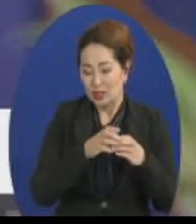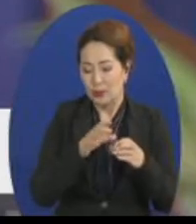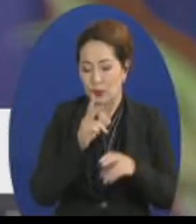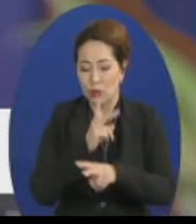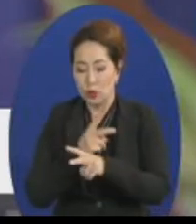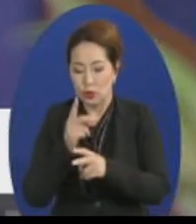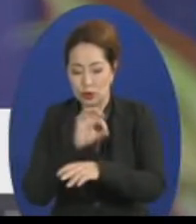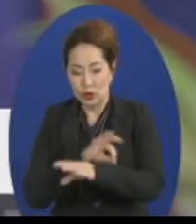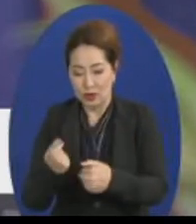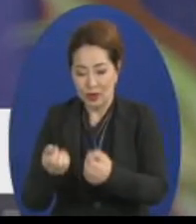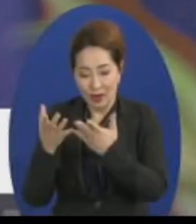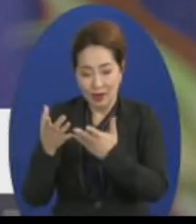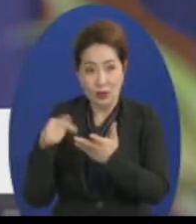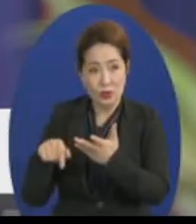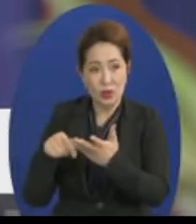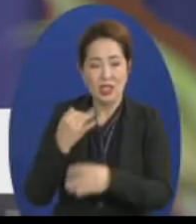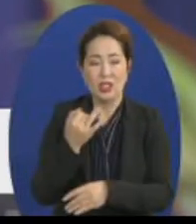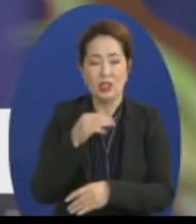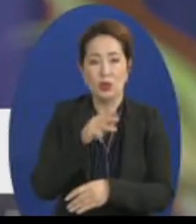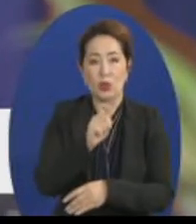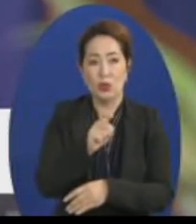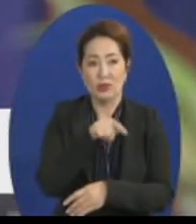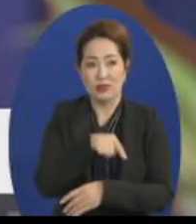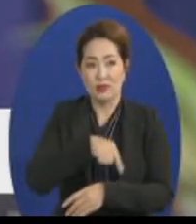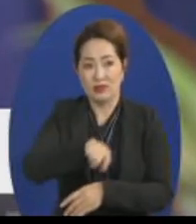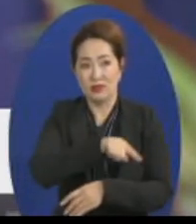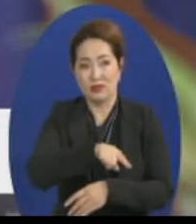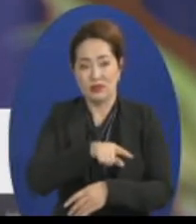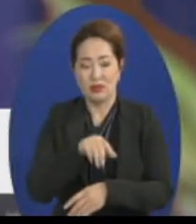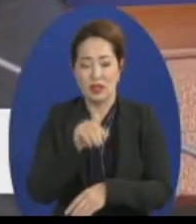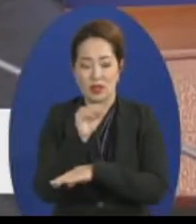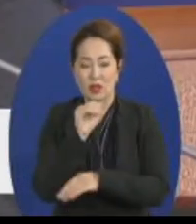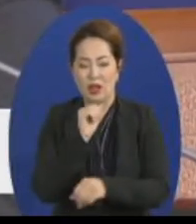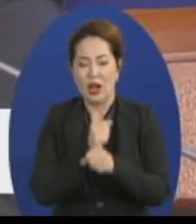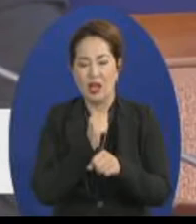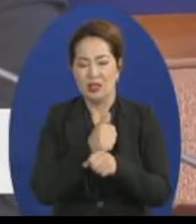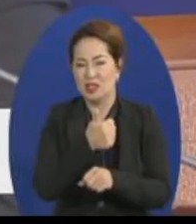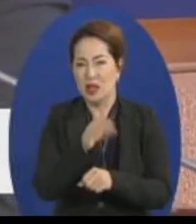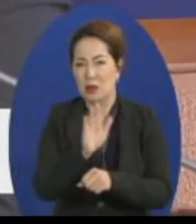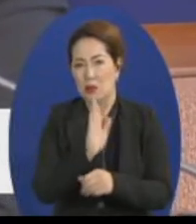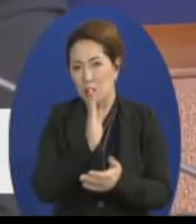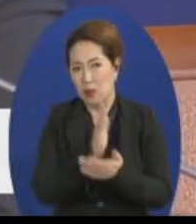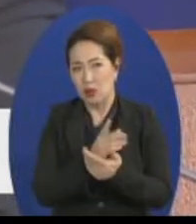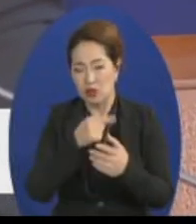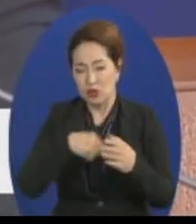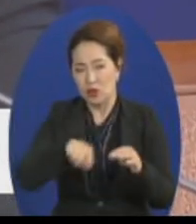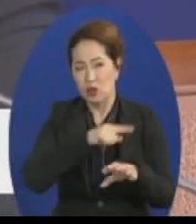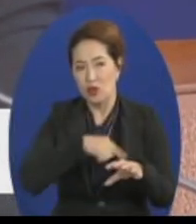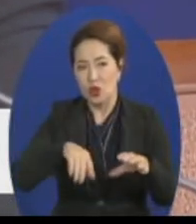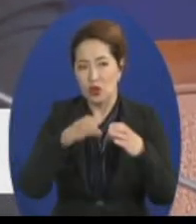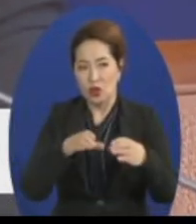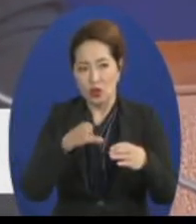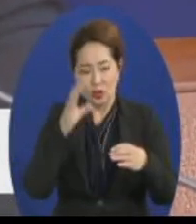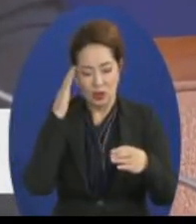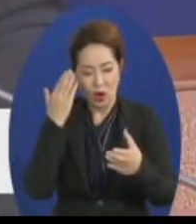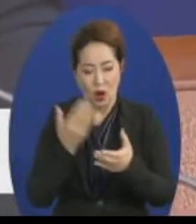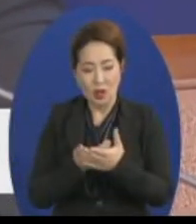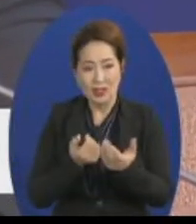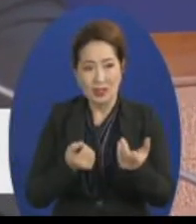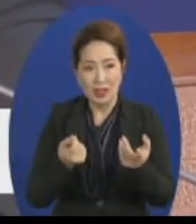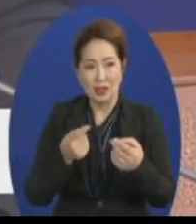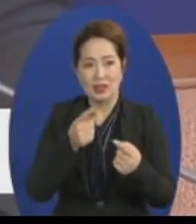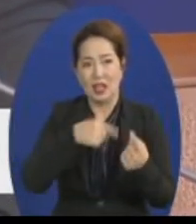төслөөр бол иргэдийн төлөөлөгчдийн хурлын төлөөлөгч үүргээ хангалтгүй биелүүлсэн нөхцөлд тухайн тойргийн сонгогчдын олонхын